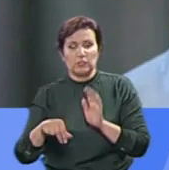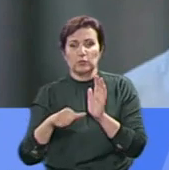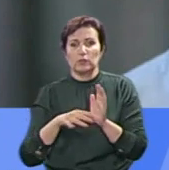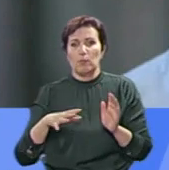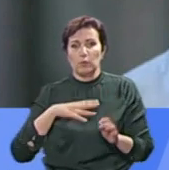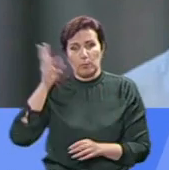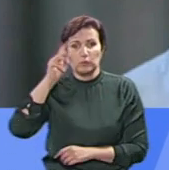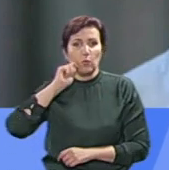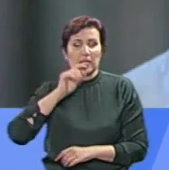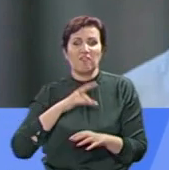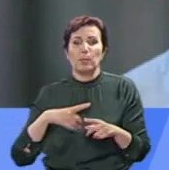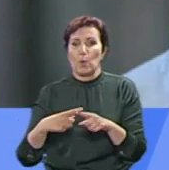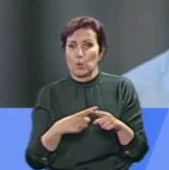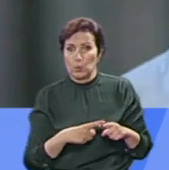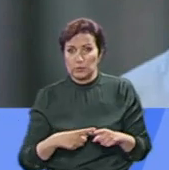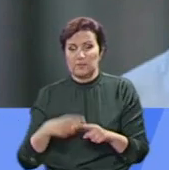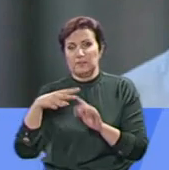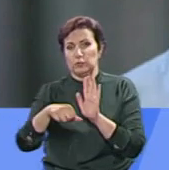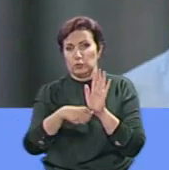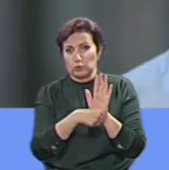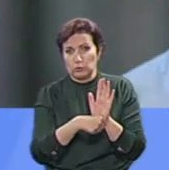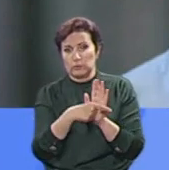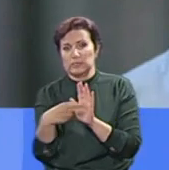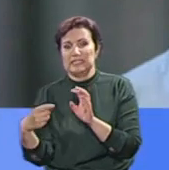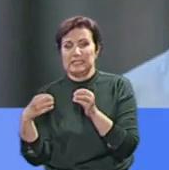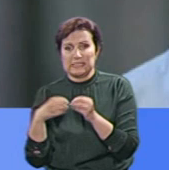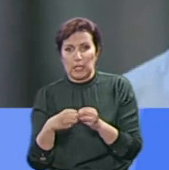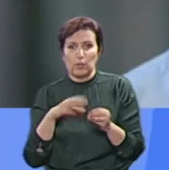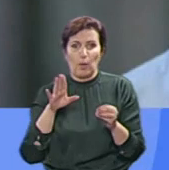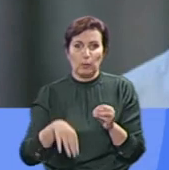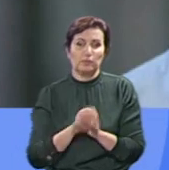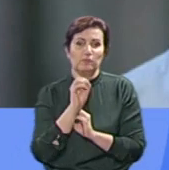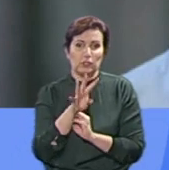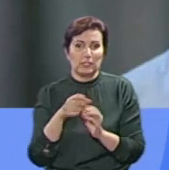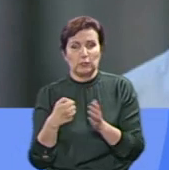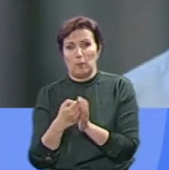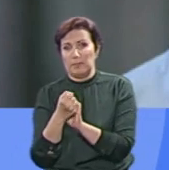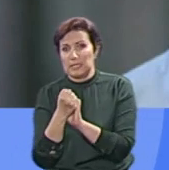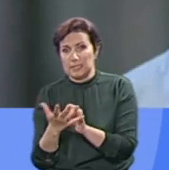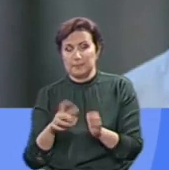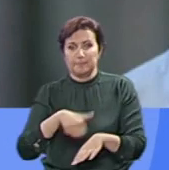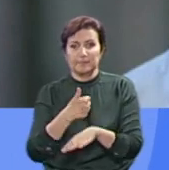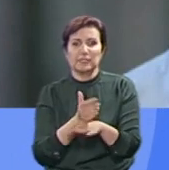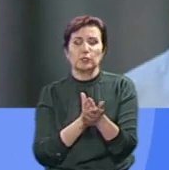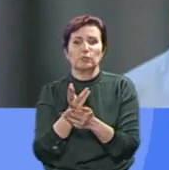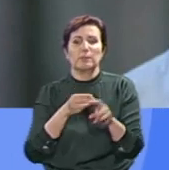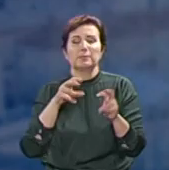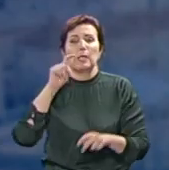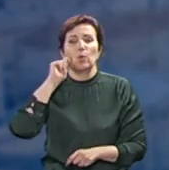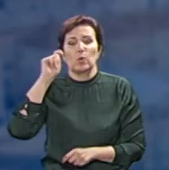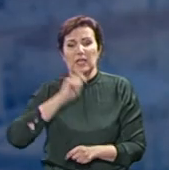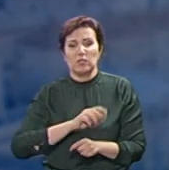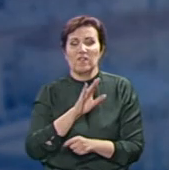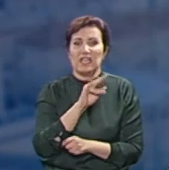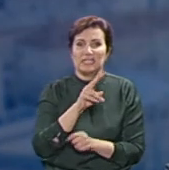був послом України в Білорусі. З 2006-го до 2010-го, а потім з 2014-го до 2015-го очолював Службу безпеки України. У